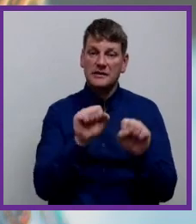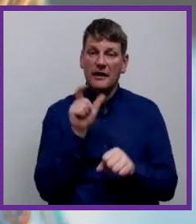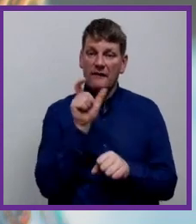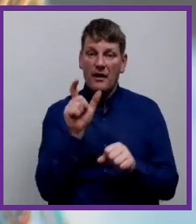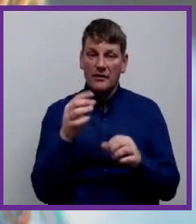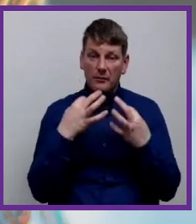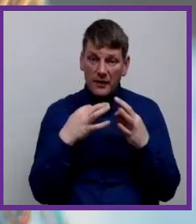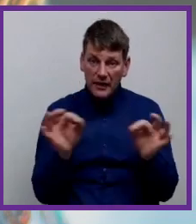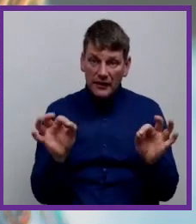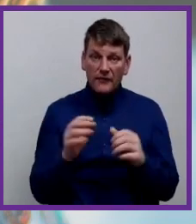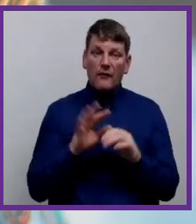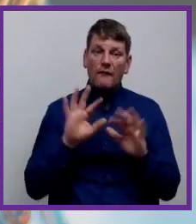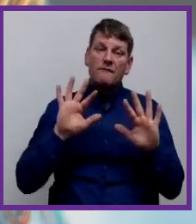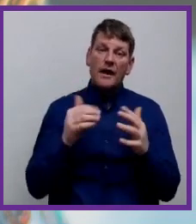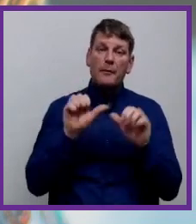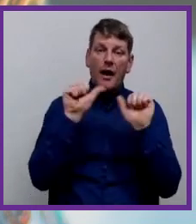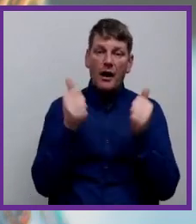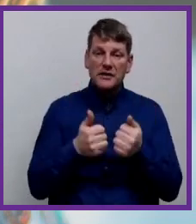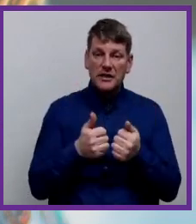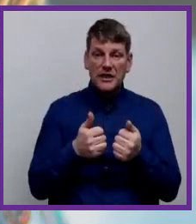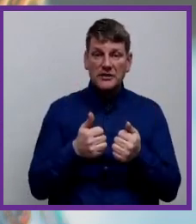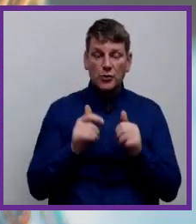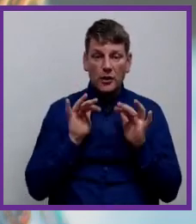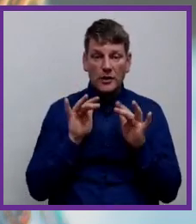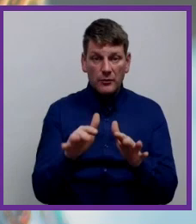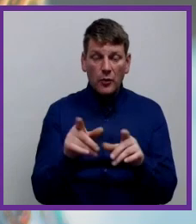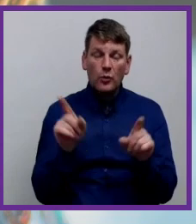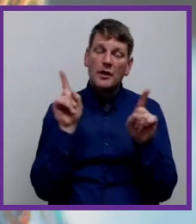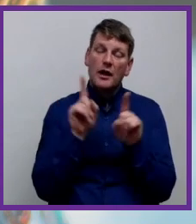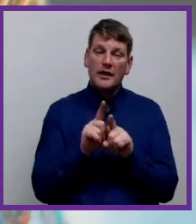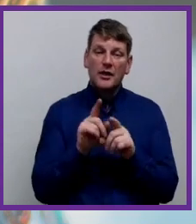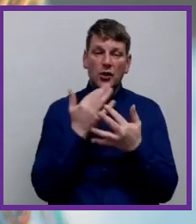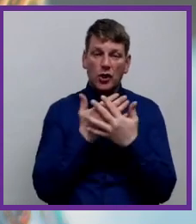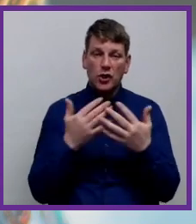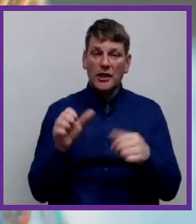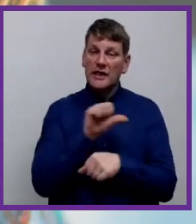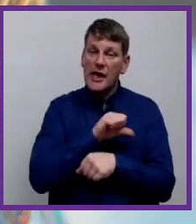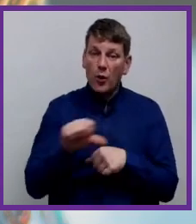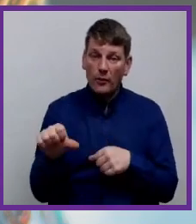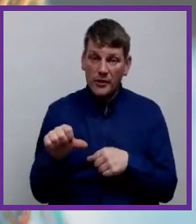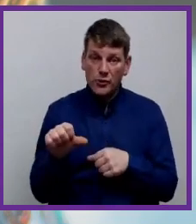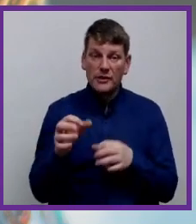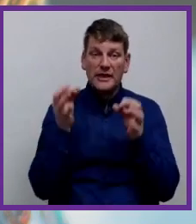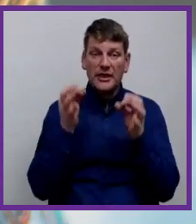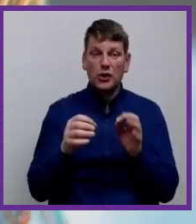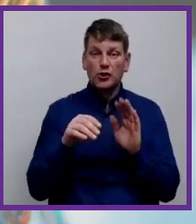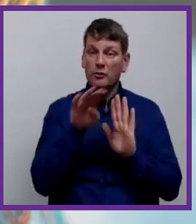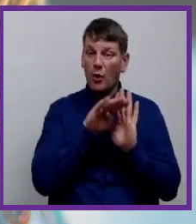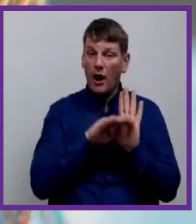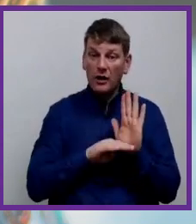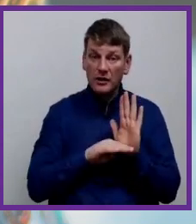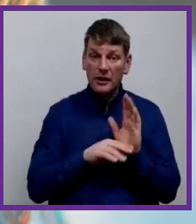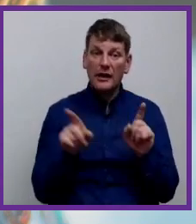brīvību, gan māksliniecisko darbību, un arī dažādi ierobežojošie tiesību akti,